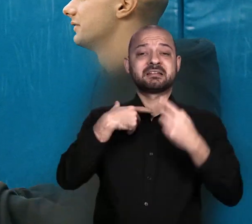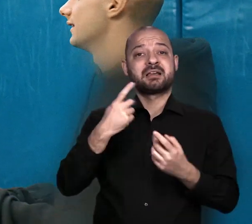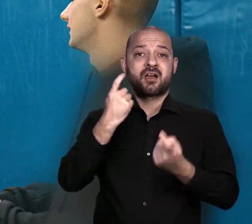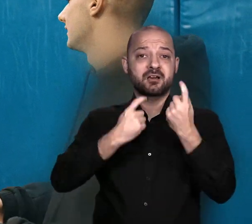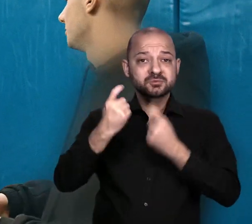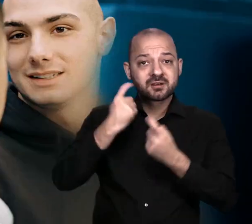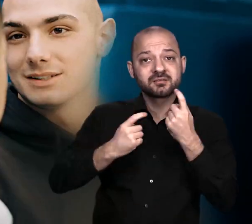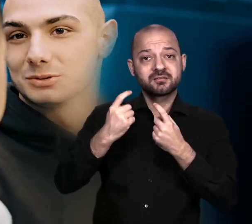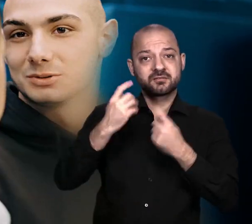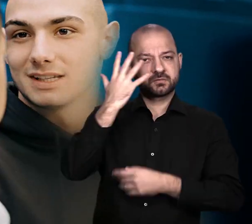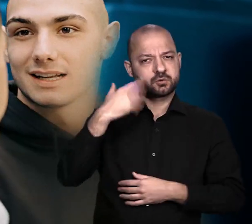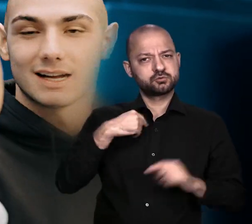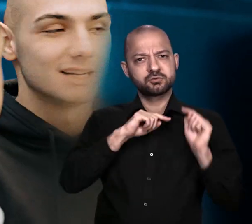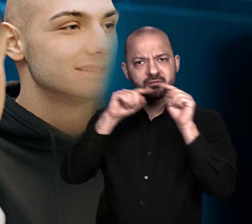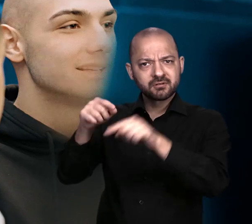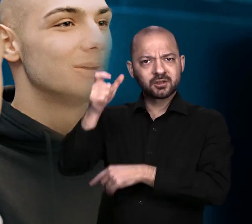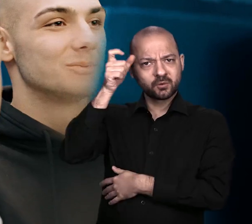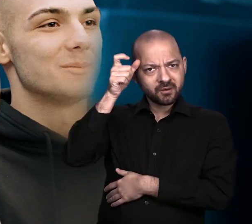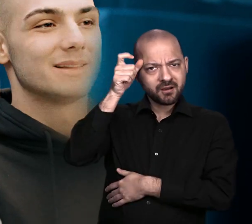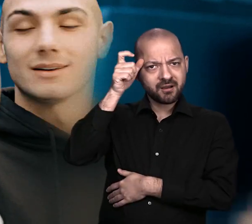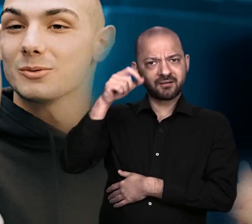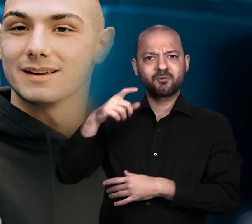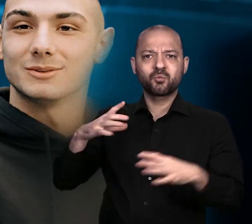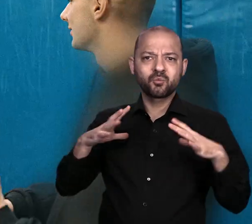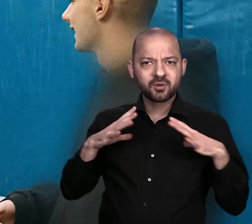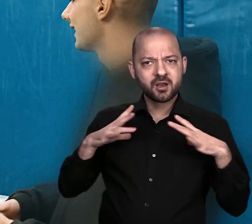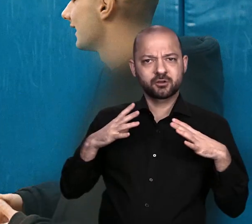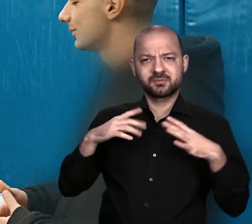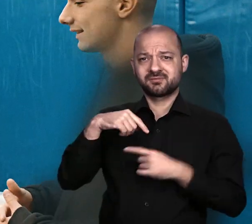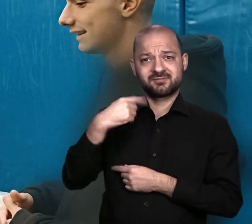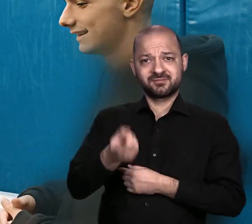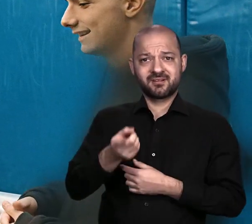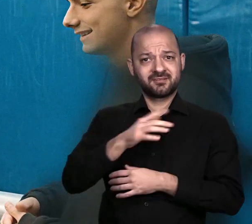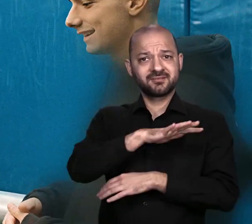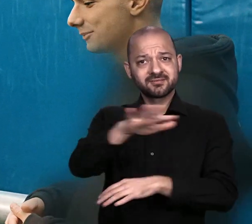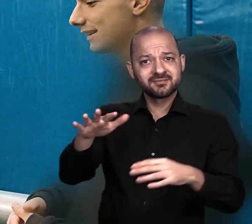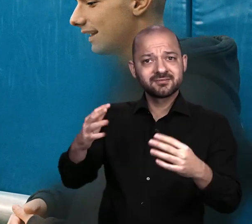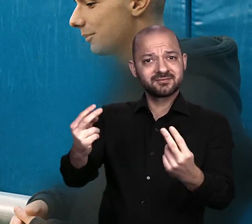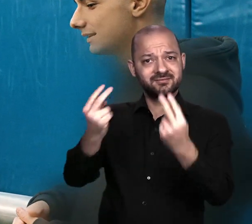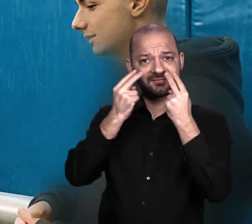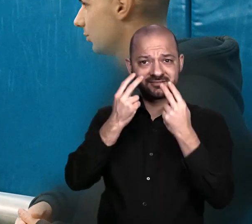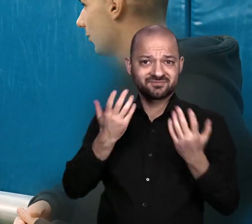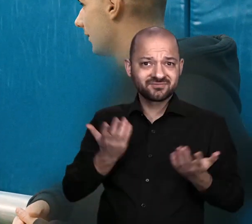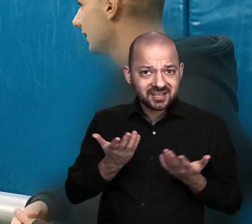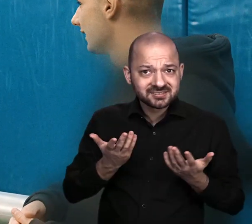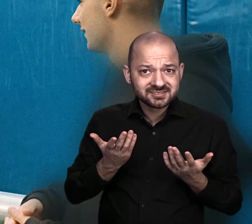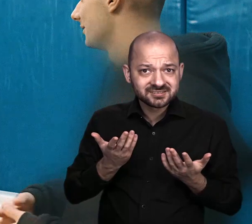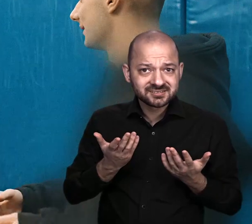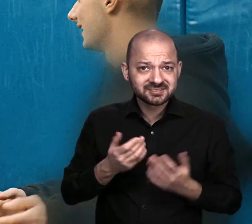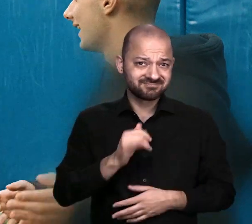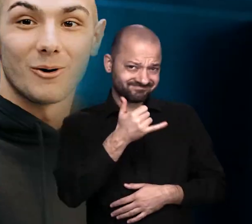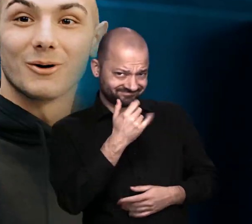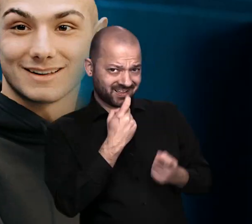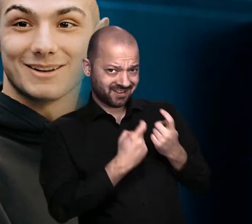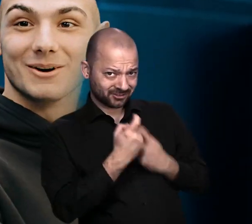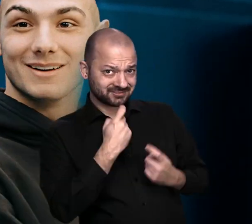hier werden wir für die Ausländer sozusagen gehalten. Und wenn man dann rüber in die Türkei geht und dann, sag ich mal, da ein bisschen Urlaub macht, dann